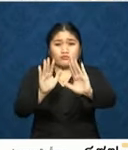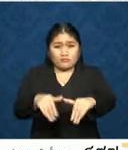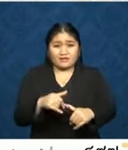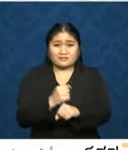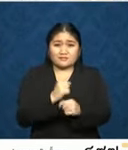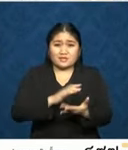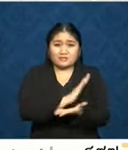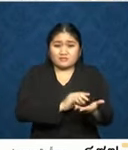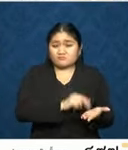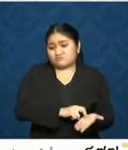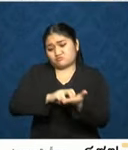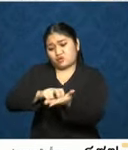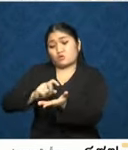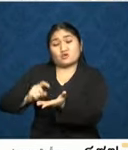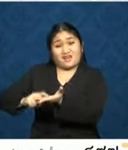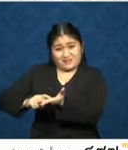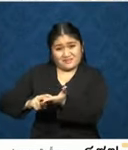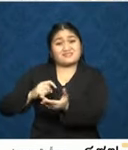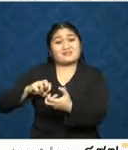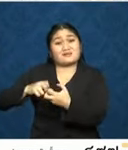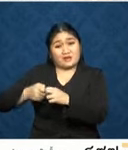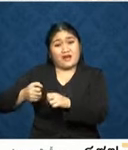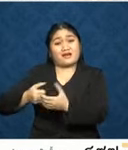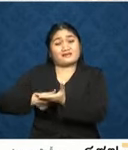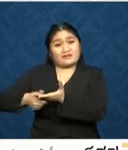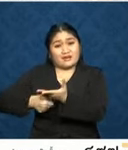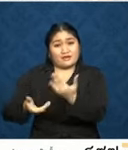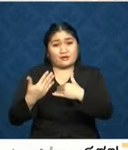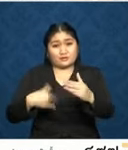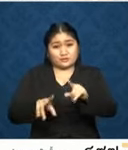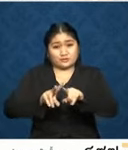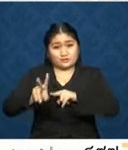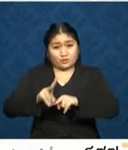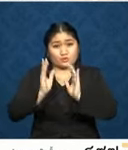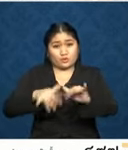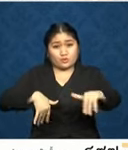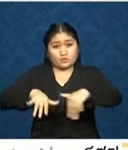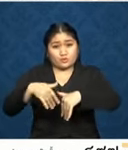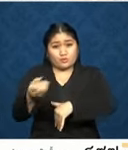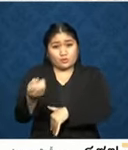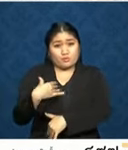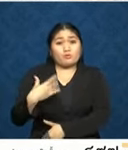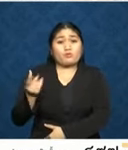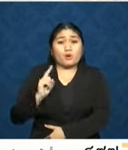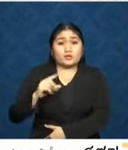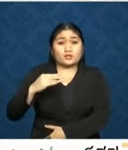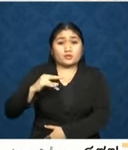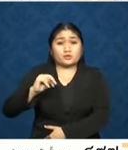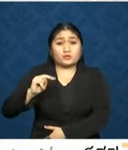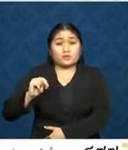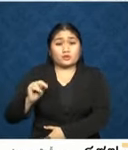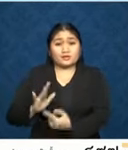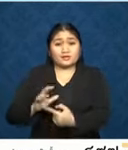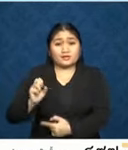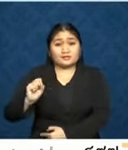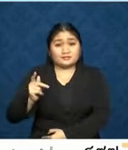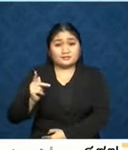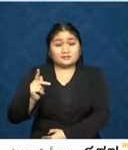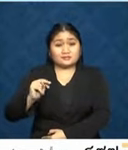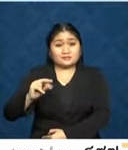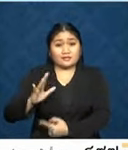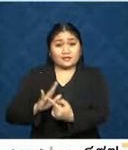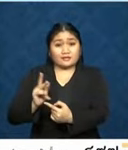เกี่ยวข้องเร่งแก้ปัญหาให้ชาวบ้านด้วยครับ 2นะครับได้รับการร้องเรียนจากชาวบ้านโนนแสงแก้วตำบลร่องจิกอำเภอภูเรือจังหวัดจังหวัด